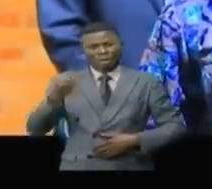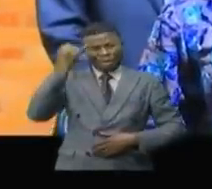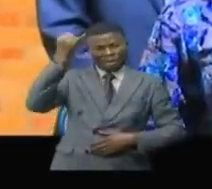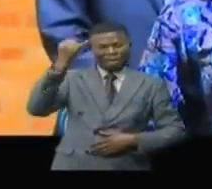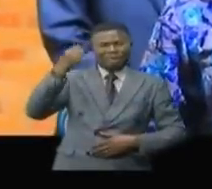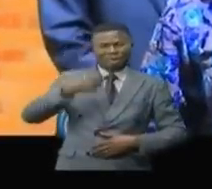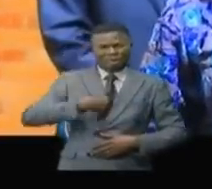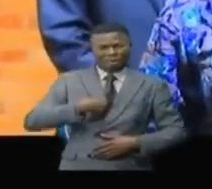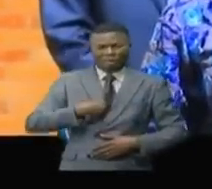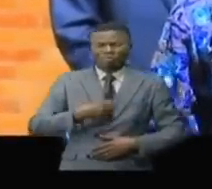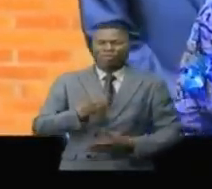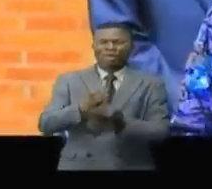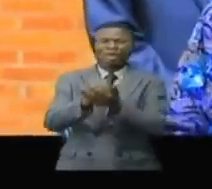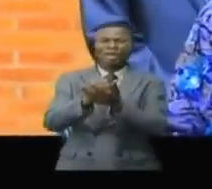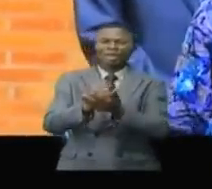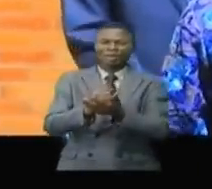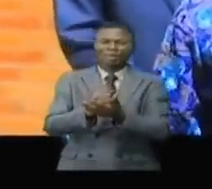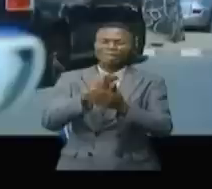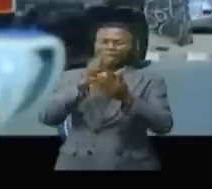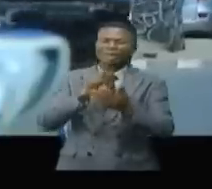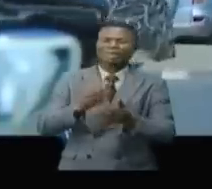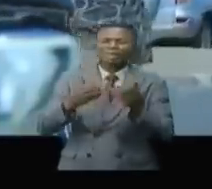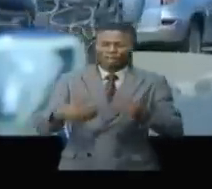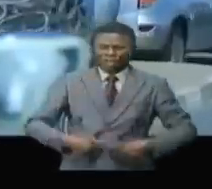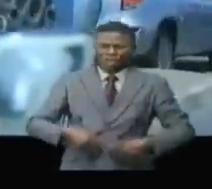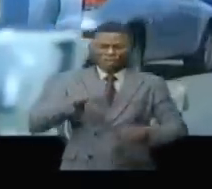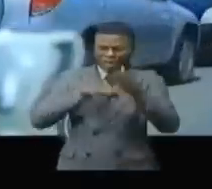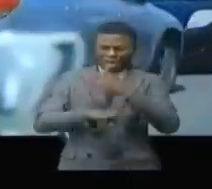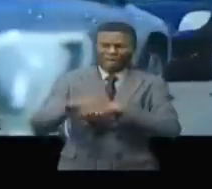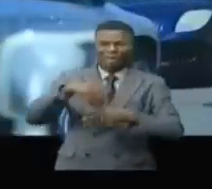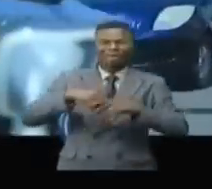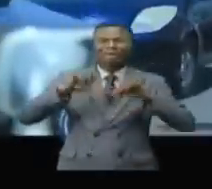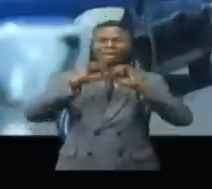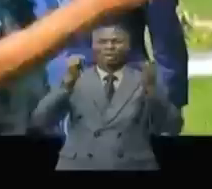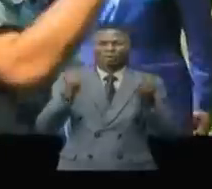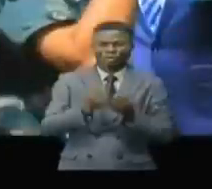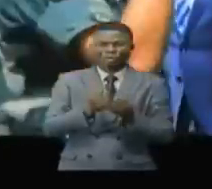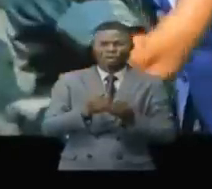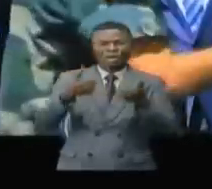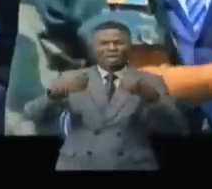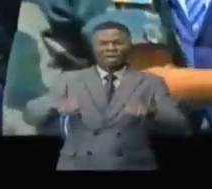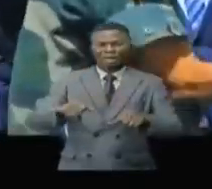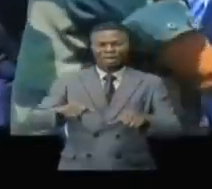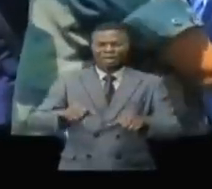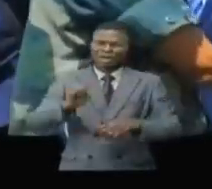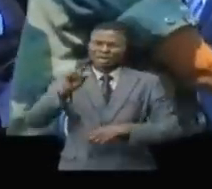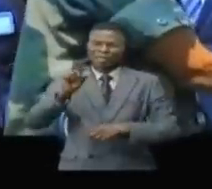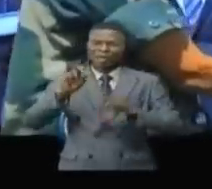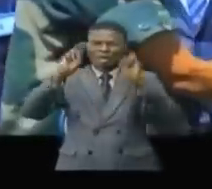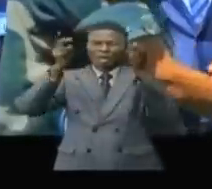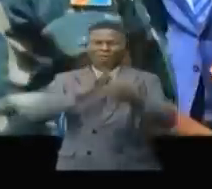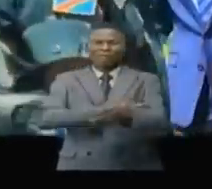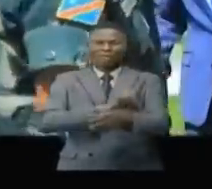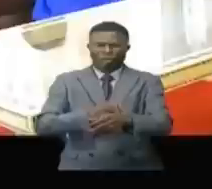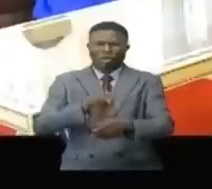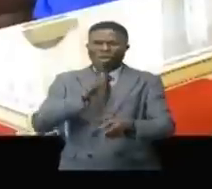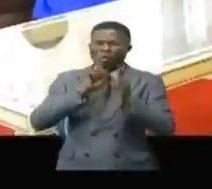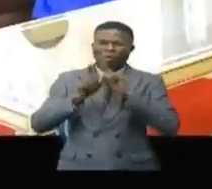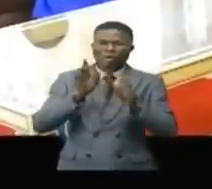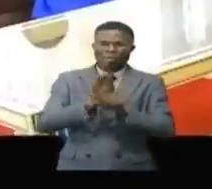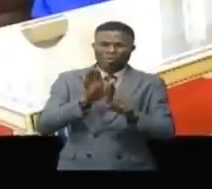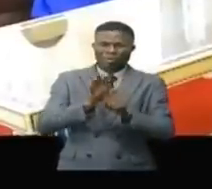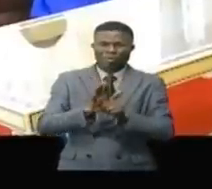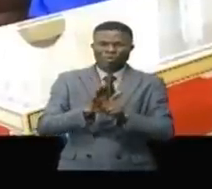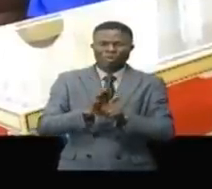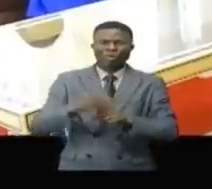de faciliter leur réinsertion. Après une escale de quelques heures à Goma, où elle a eu des entretiens fructueux avec